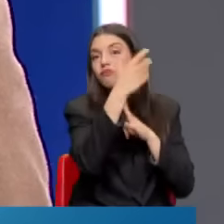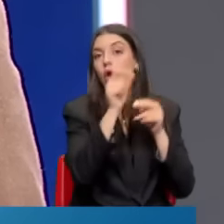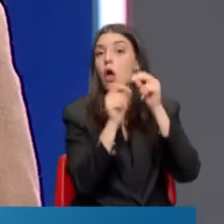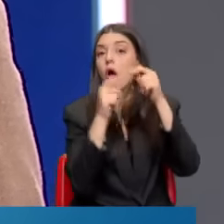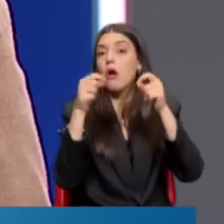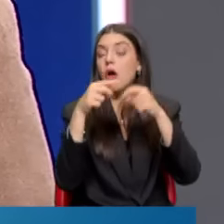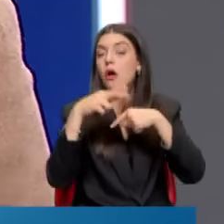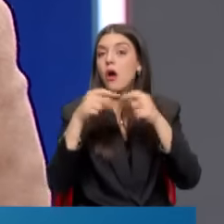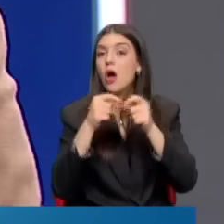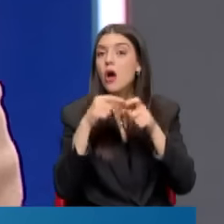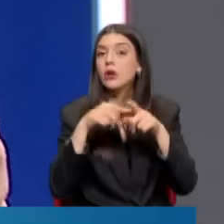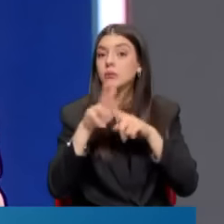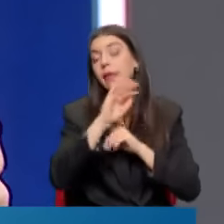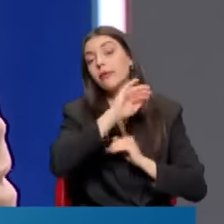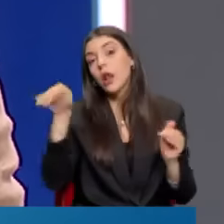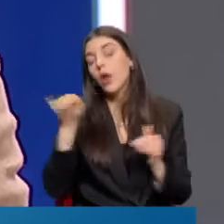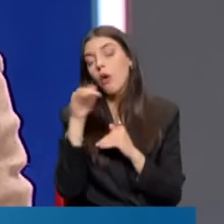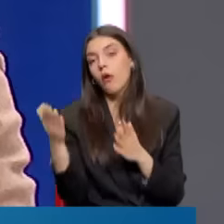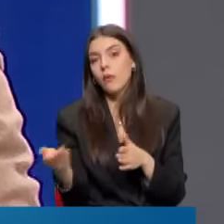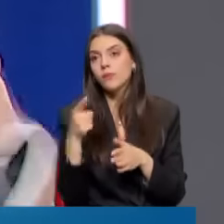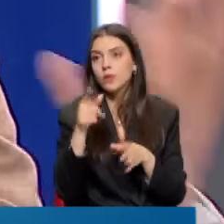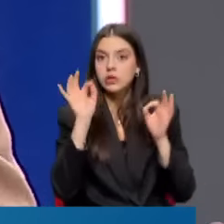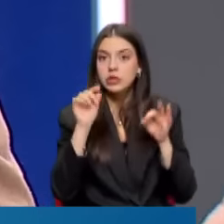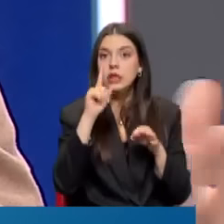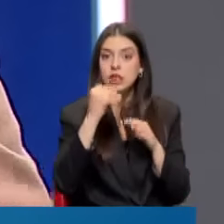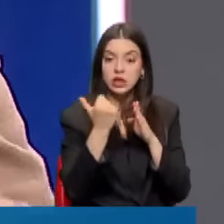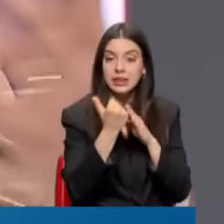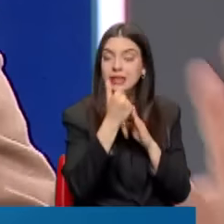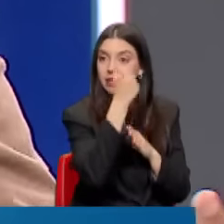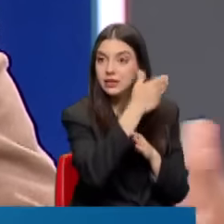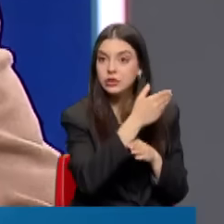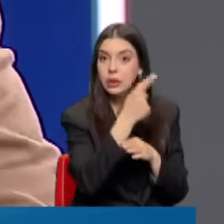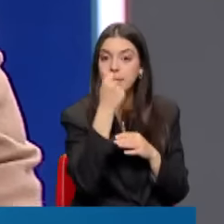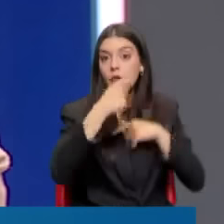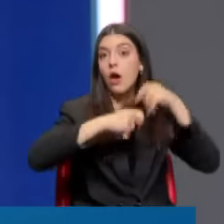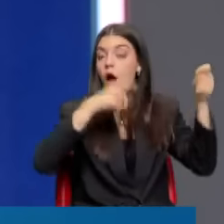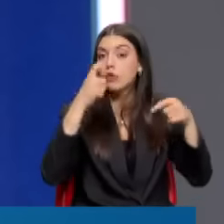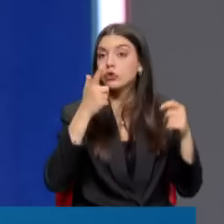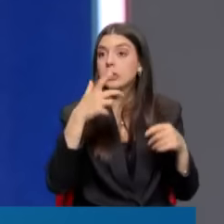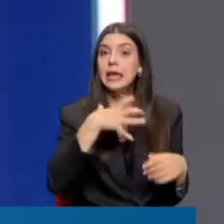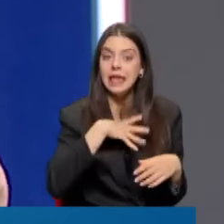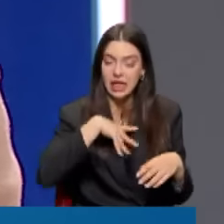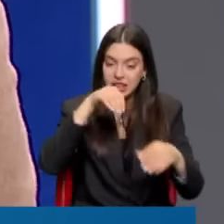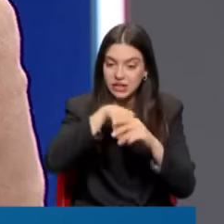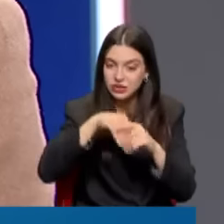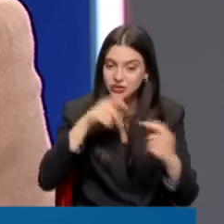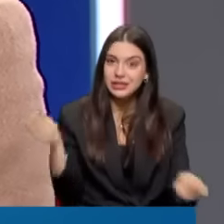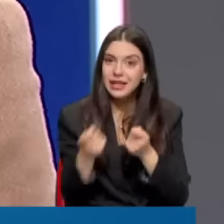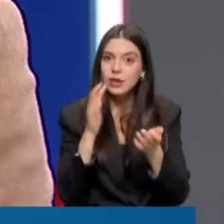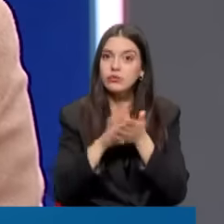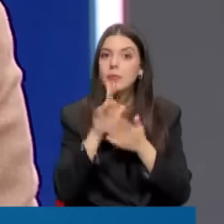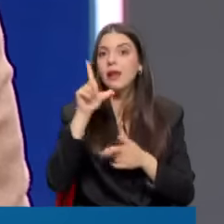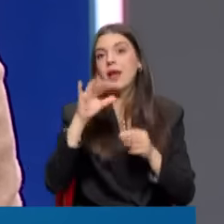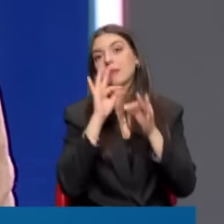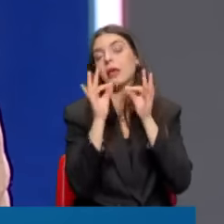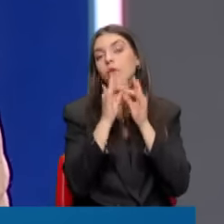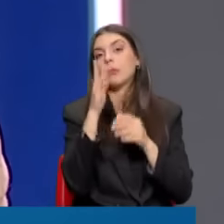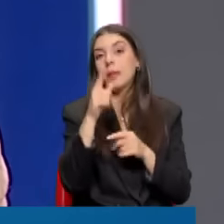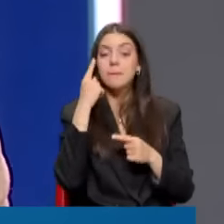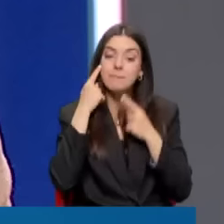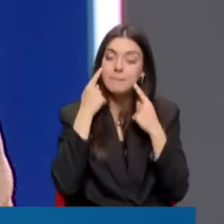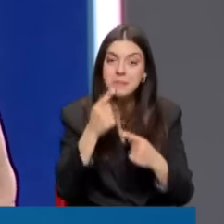mi bu aynı zamanda ciddi bir şey de Yani dışarıya aktardığınız bir para da kendi içinde yapması lazım ekonominin bunu Yani bir bakım